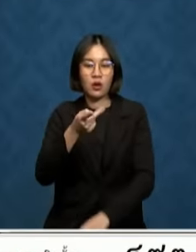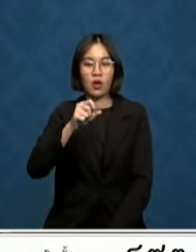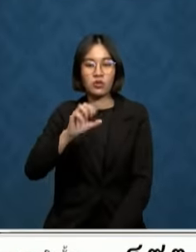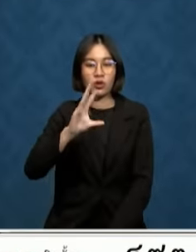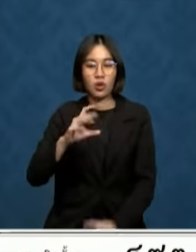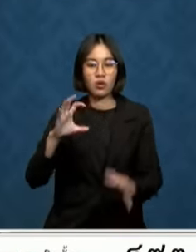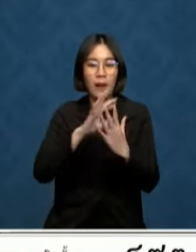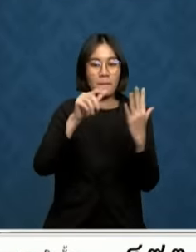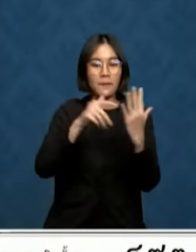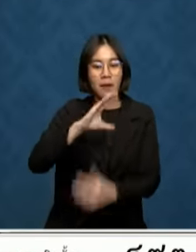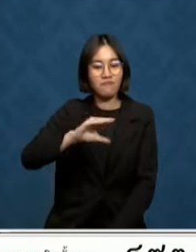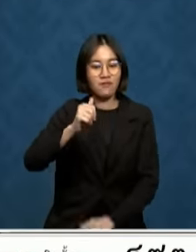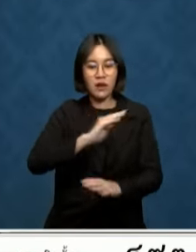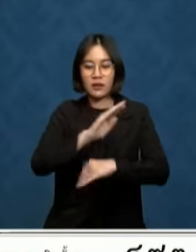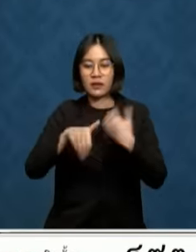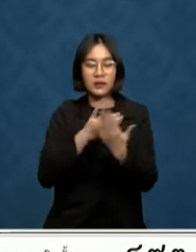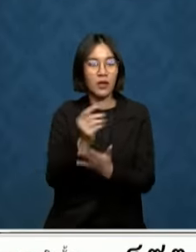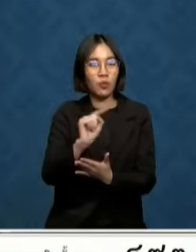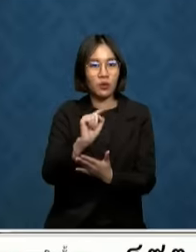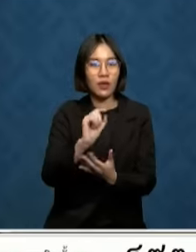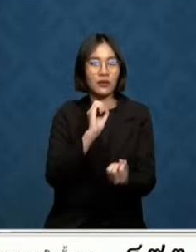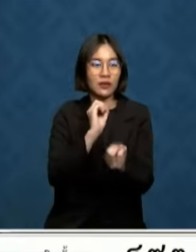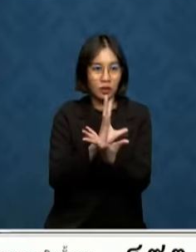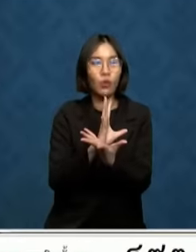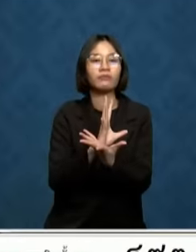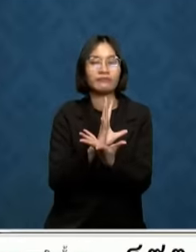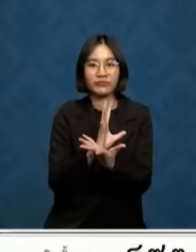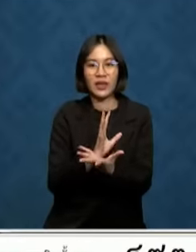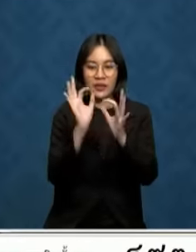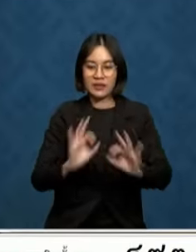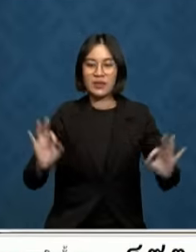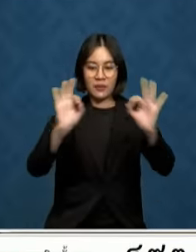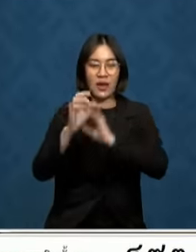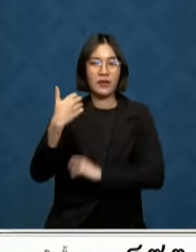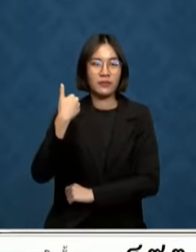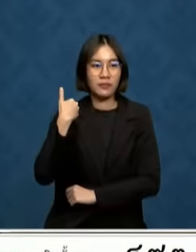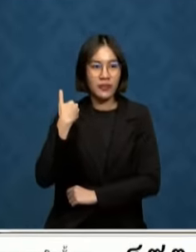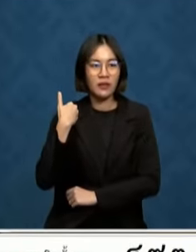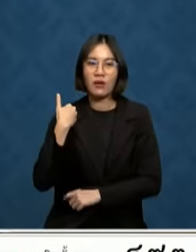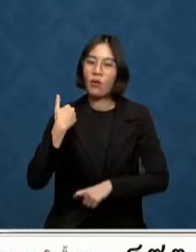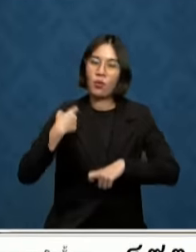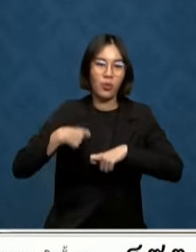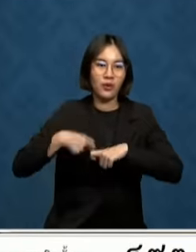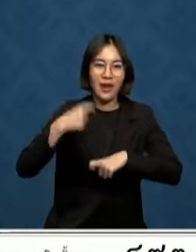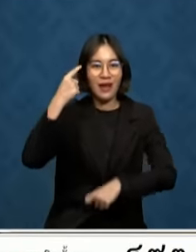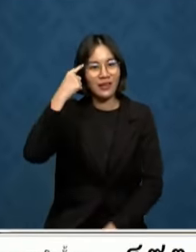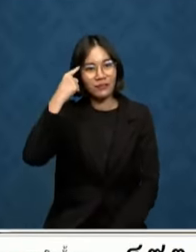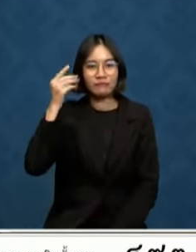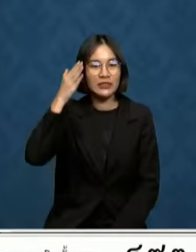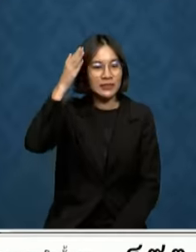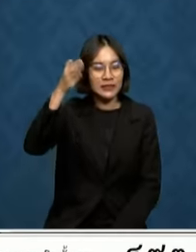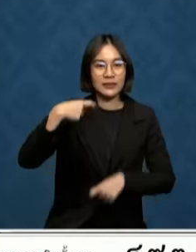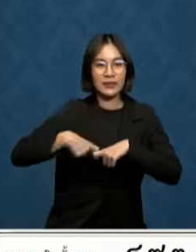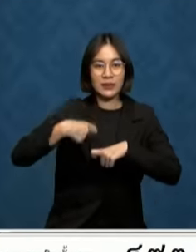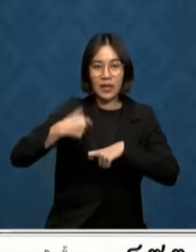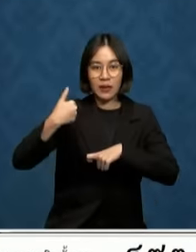ทั้งเมืองเหล่านี้ร้นเป็นผลกระทบที่ใหญ่หลวงและมากมายจนยากที่จะคาเนยได้ย